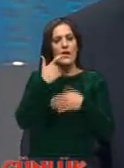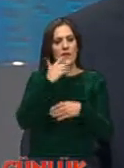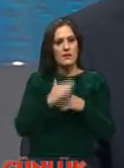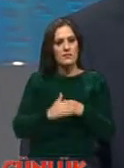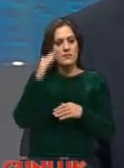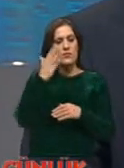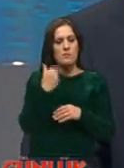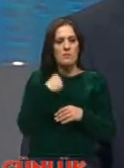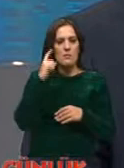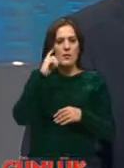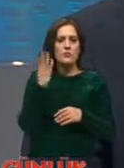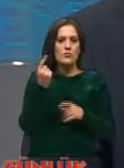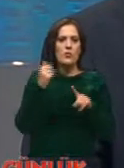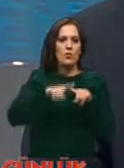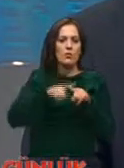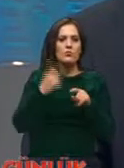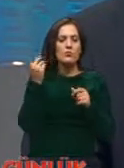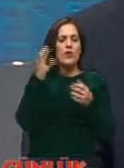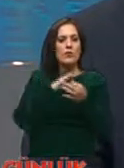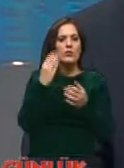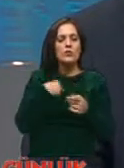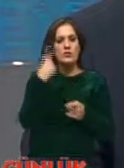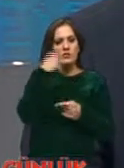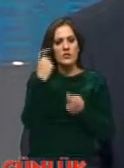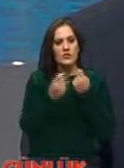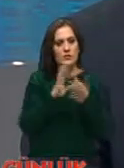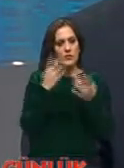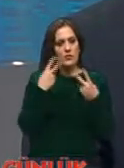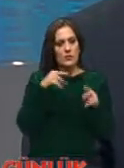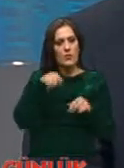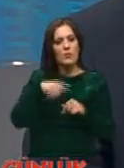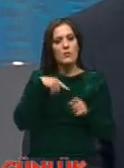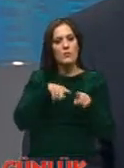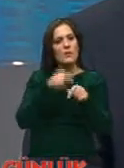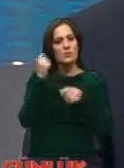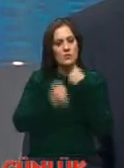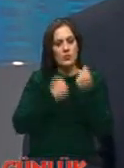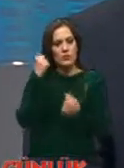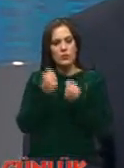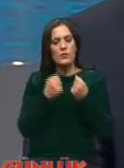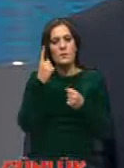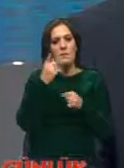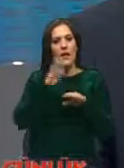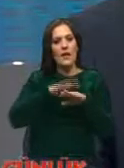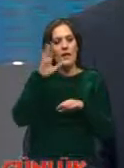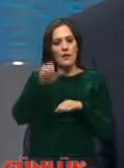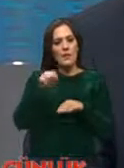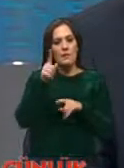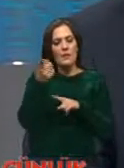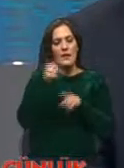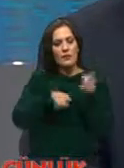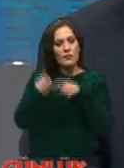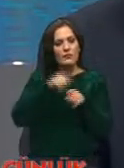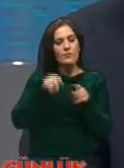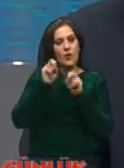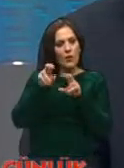yaşlarda bence çok olumlu etkisi yaratacak şeyler. Çünkü işi çözebilmek, onun peşinde koşup yani bir el becerisi